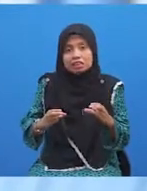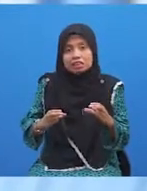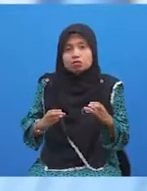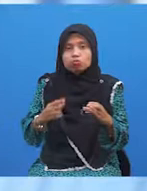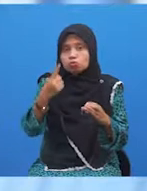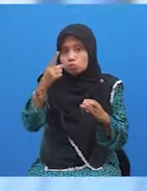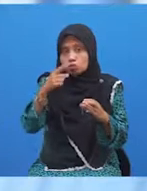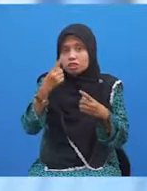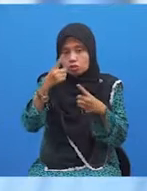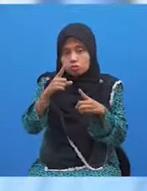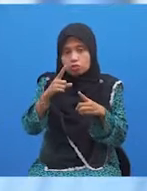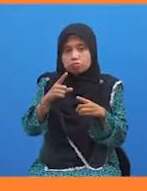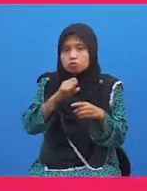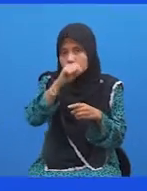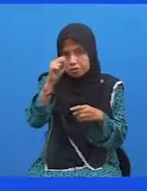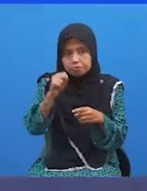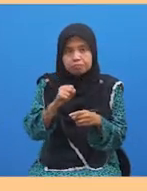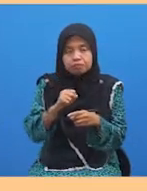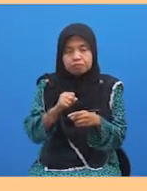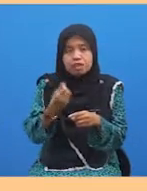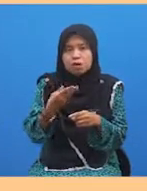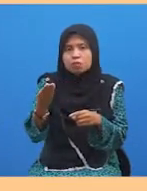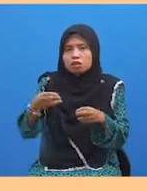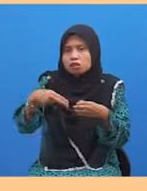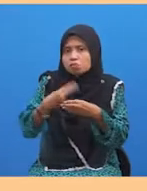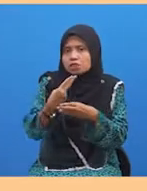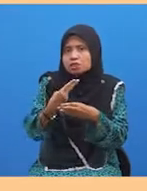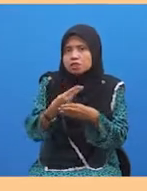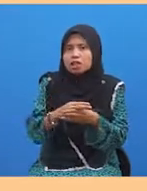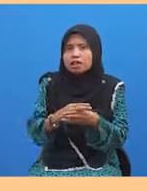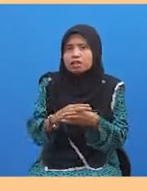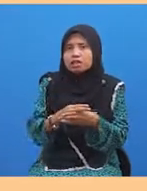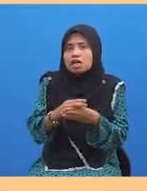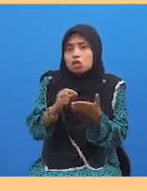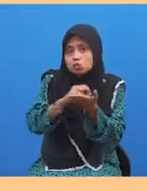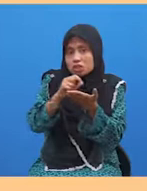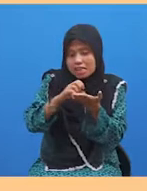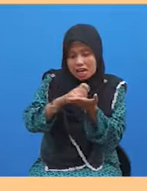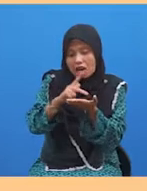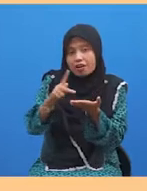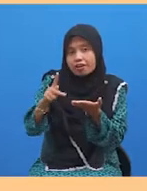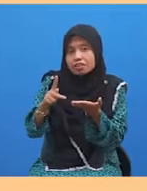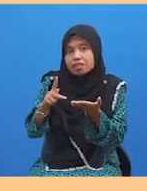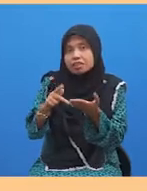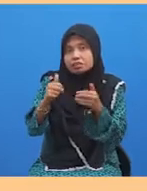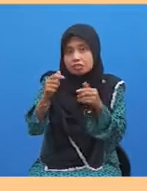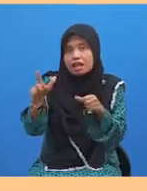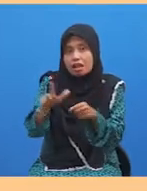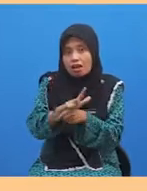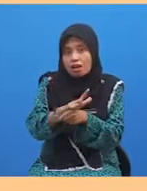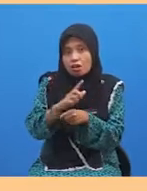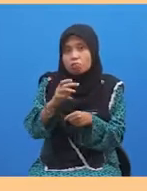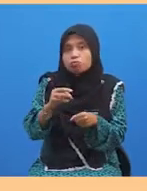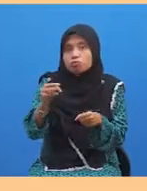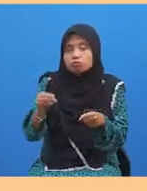mengolah karangan tersebut. Bagi menghasilkan esei lengkap bagi soalan